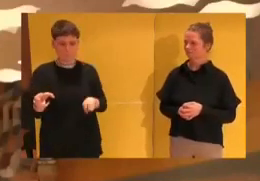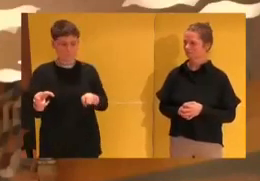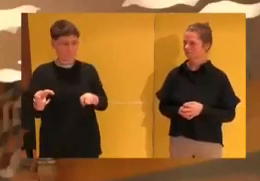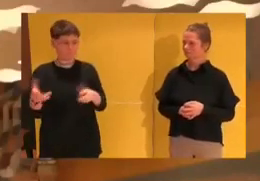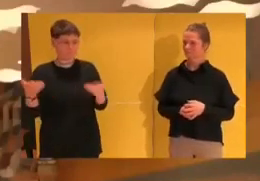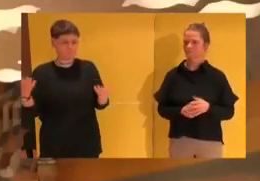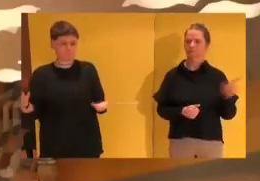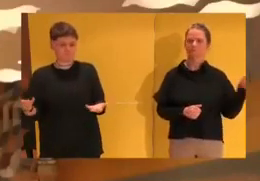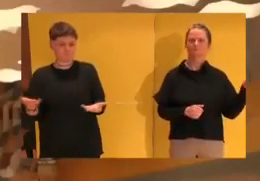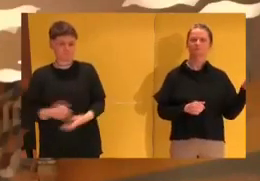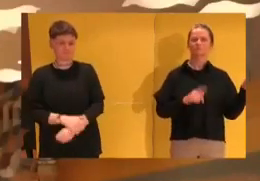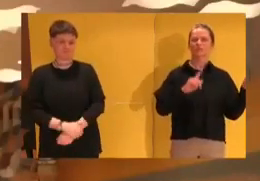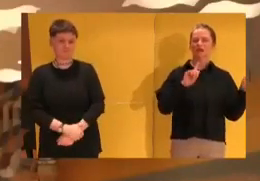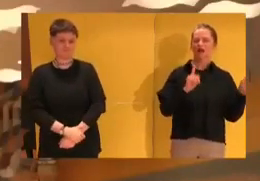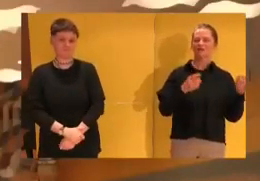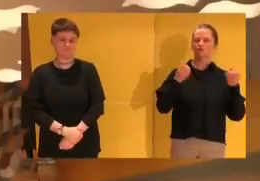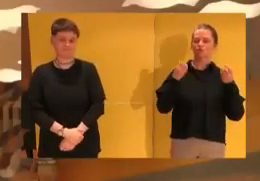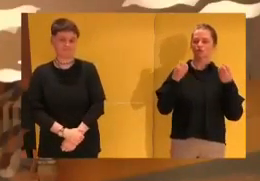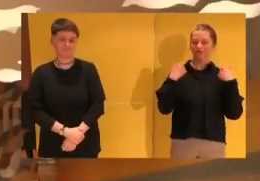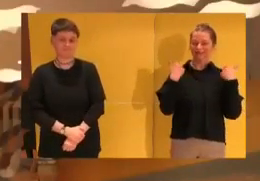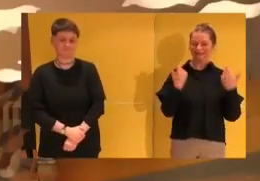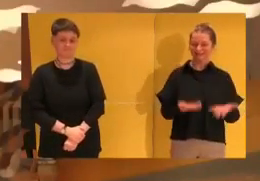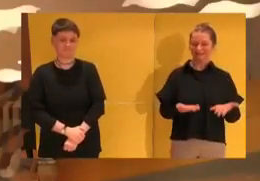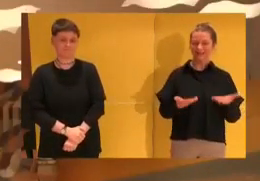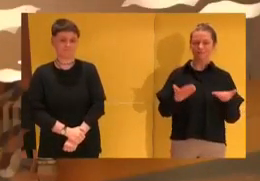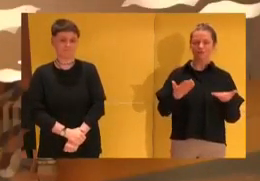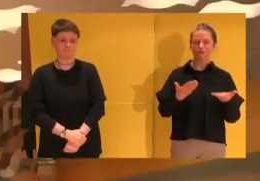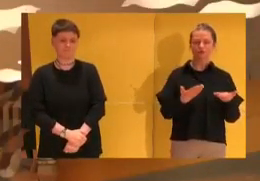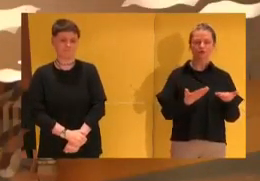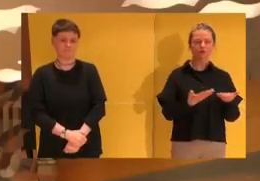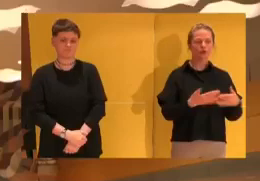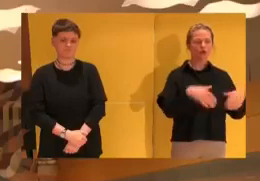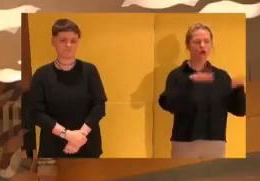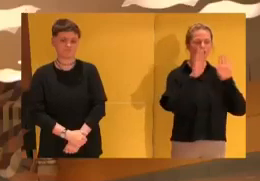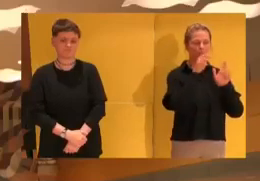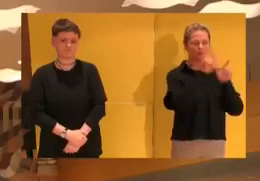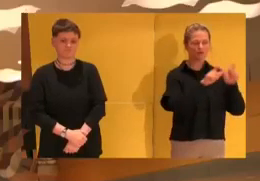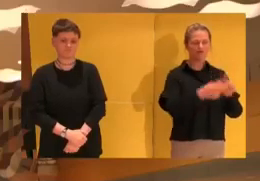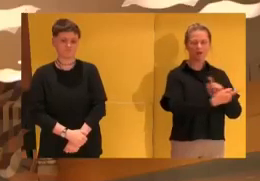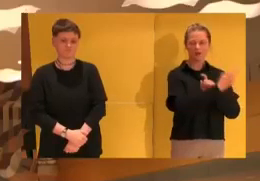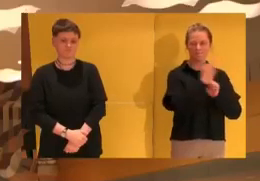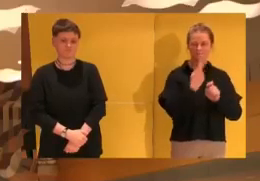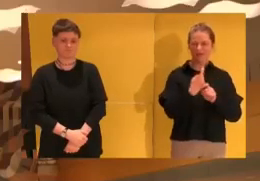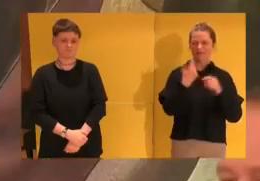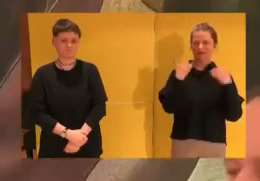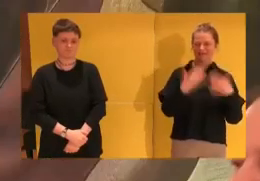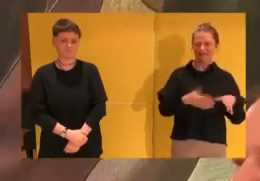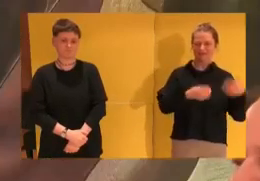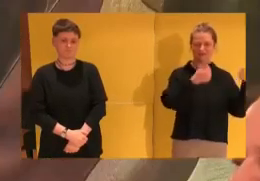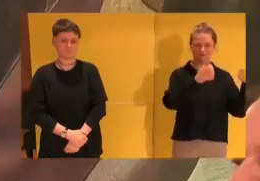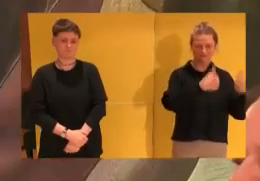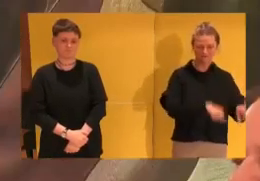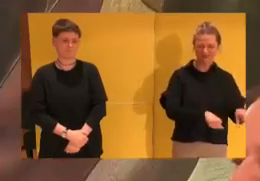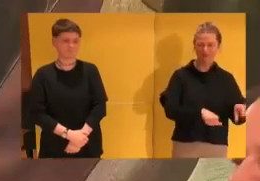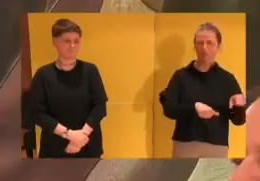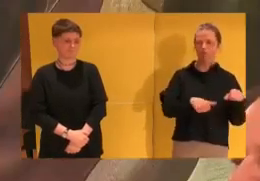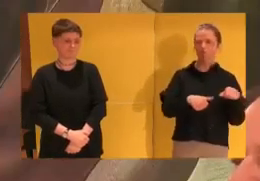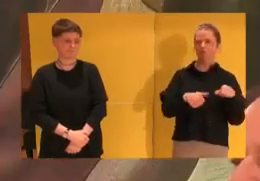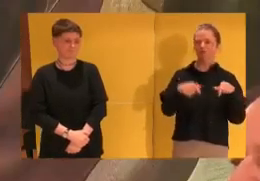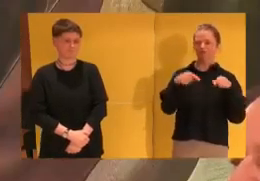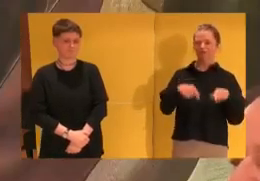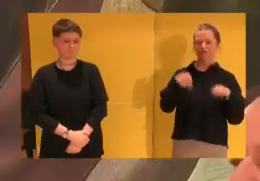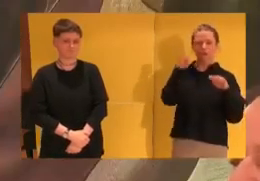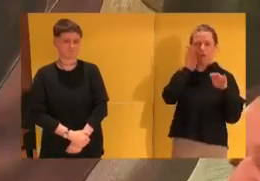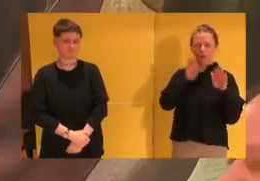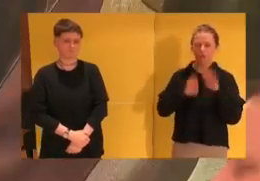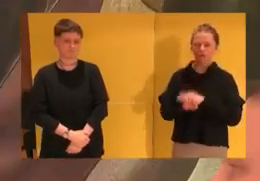Also es gibt eine klare Verpflichtung zu unterbringen und der Oberbürgermeister wird alles dafür tun, diese zu erfüllen. Das ist mal als ganz